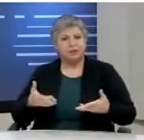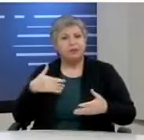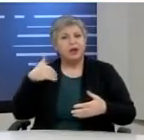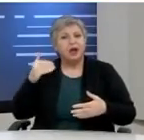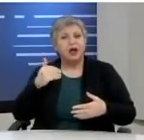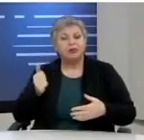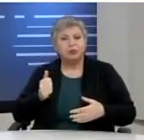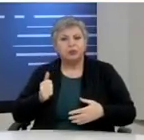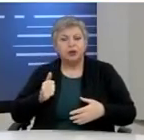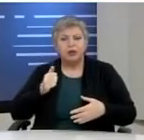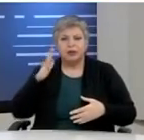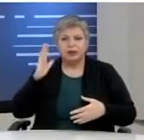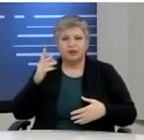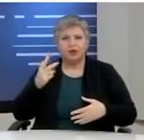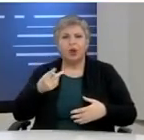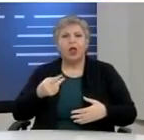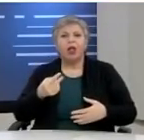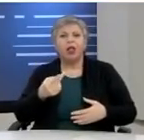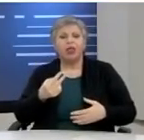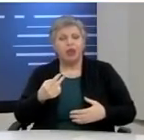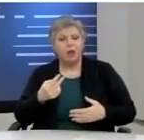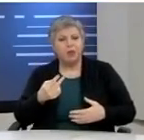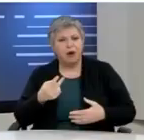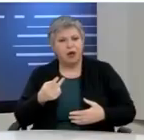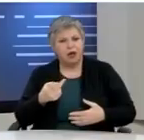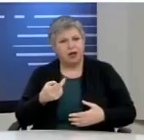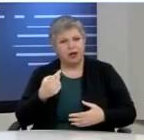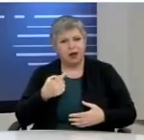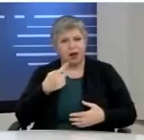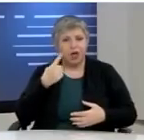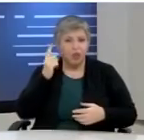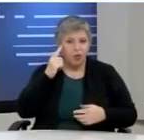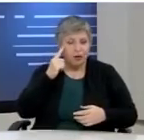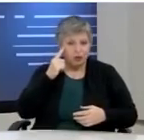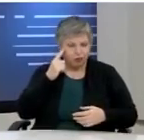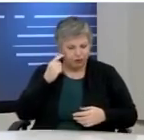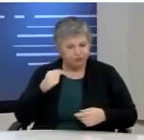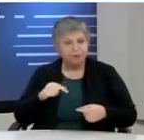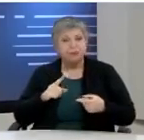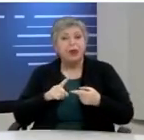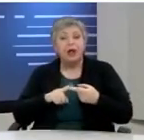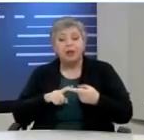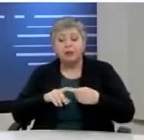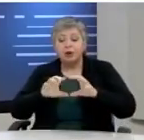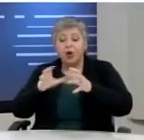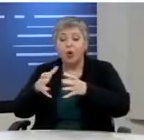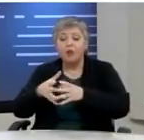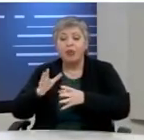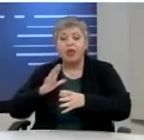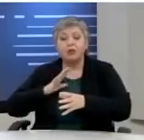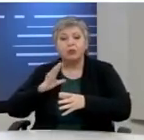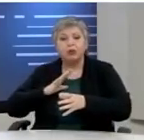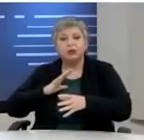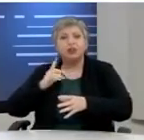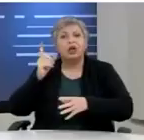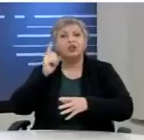τον απίστευτο διεισμό, ένα μεγάλο μέρος της κοινής γνώμης να νομίζει ότι το μεγάλο πρόβλημά μας είναι